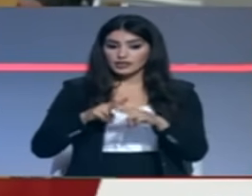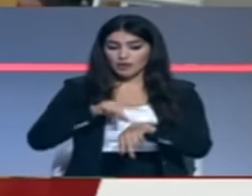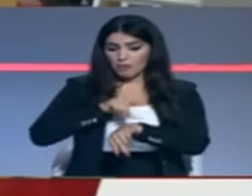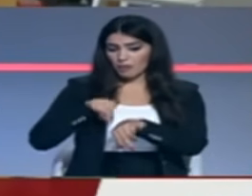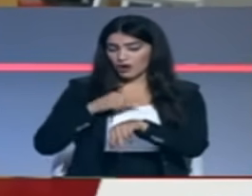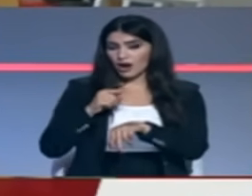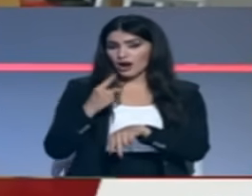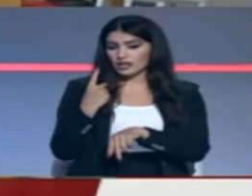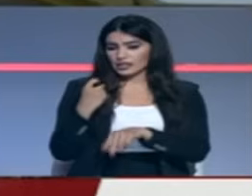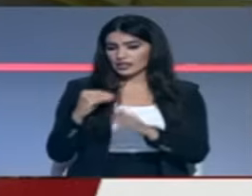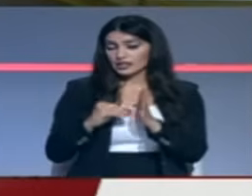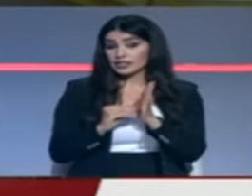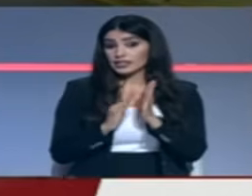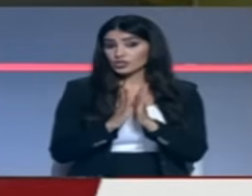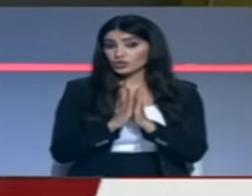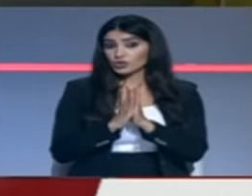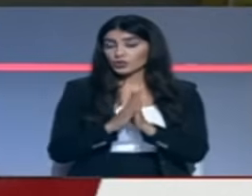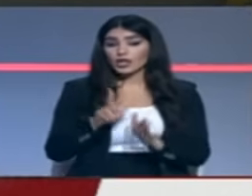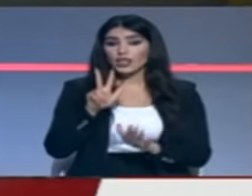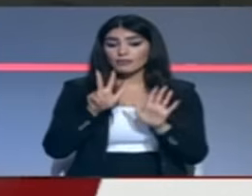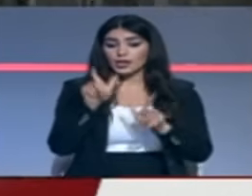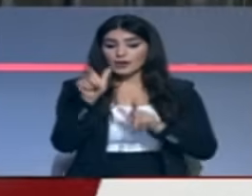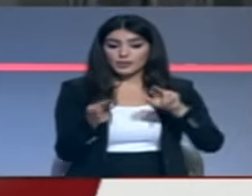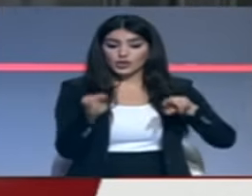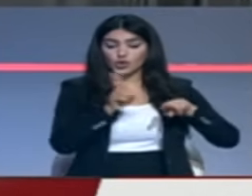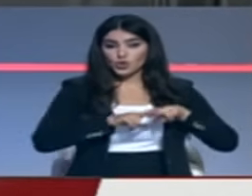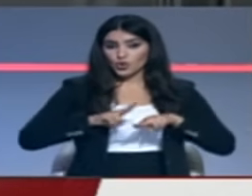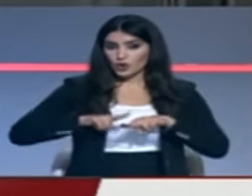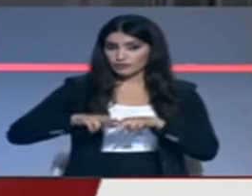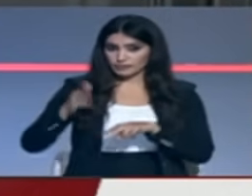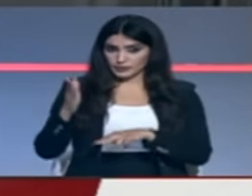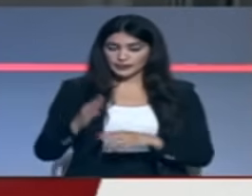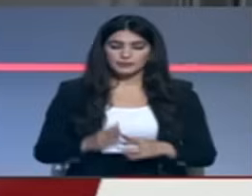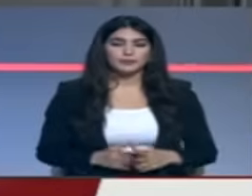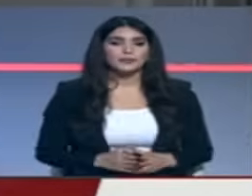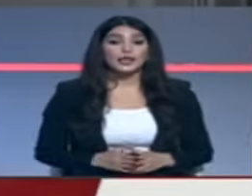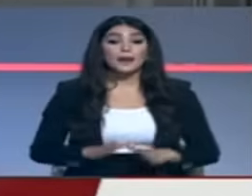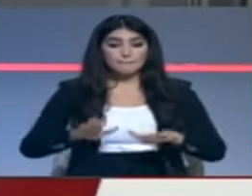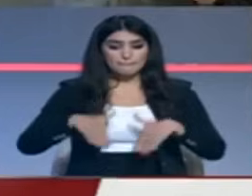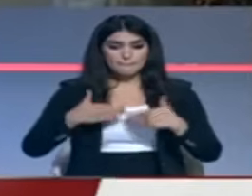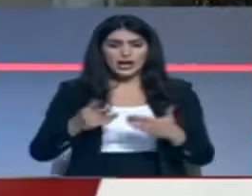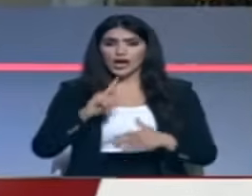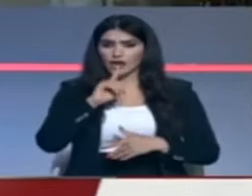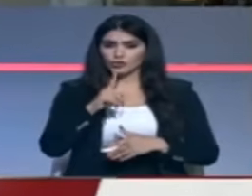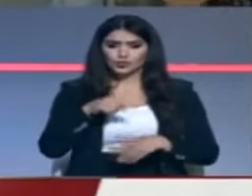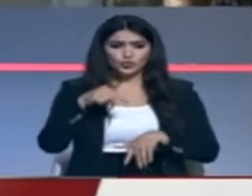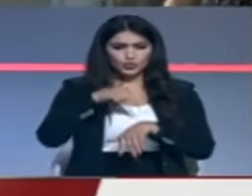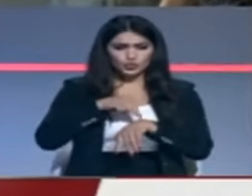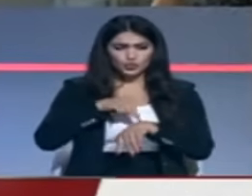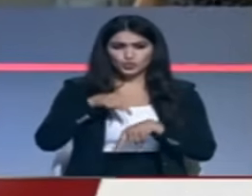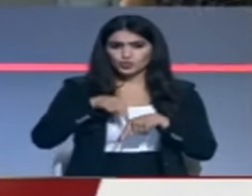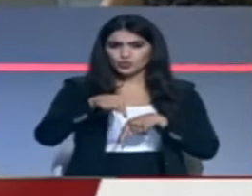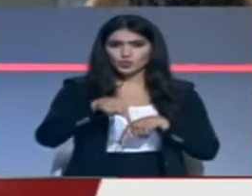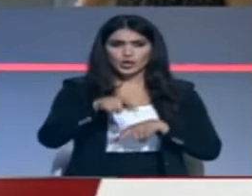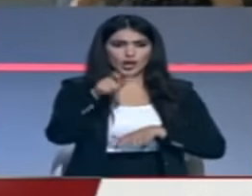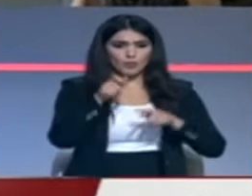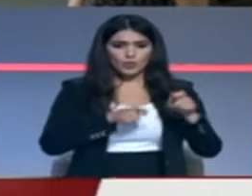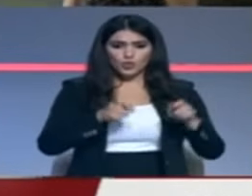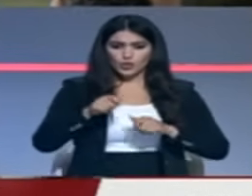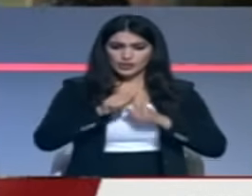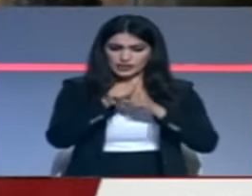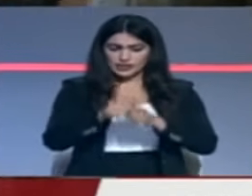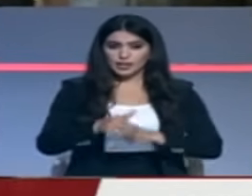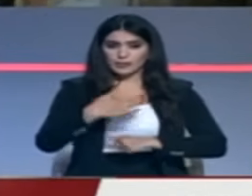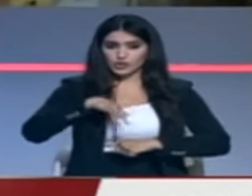الساعات 24 الأخيرة 8 وفيات جراء الإصابة بالفيروس. يأتي ذلك في وقت وصف فيه كهية مدير الرعاية